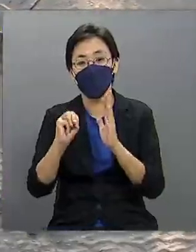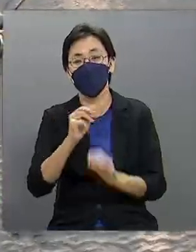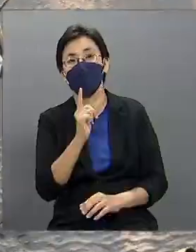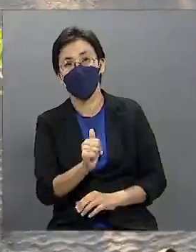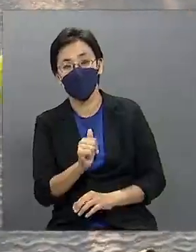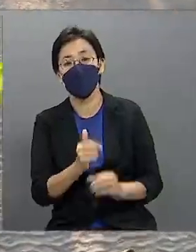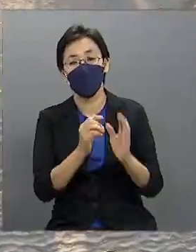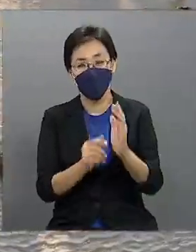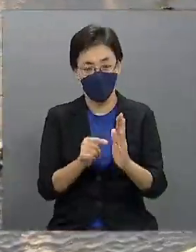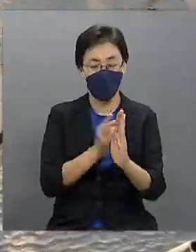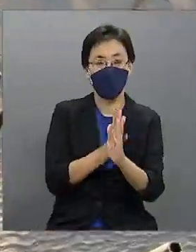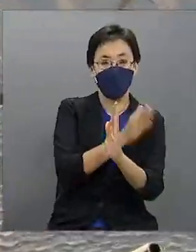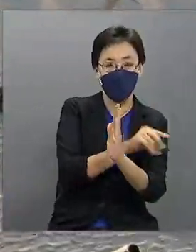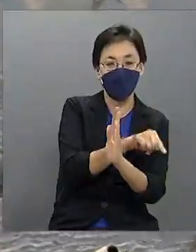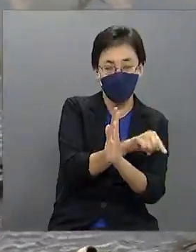่านใน